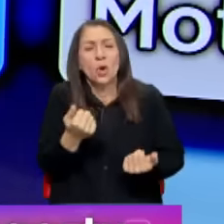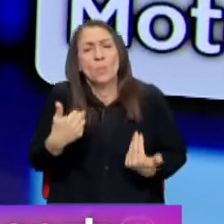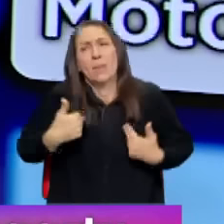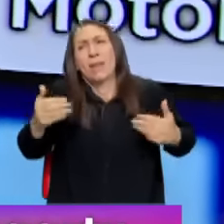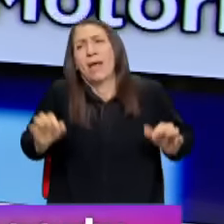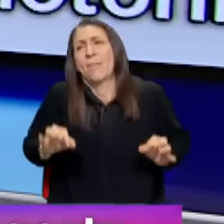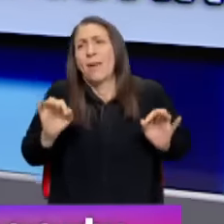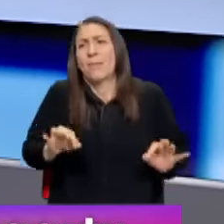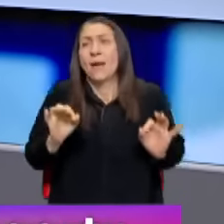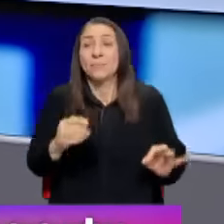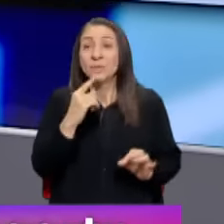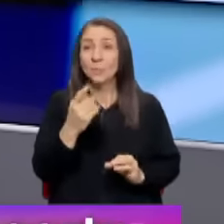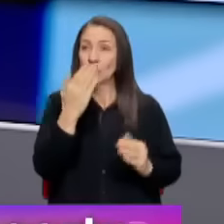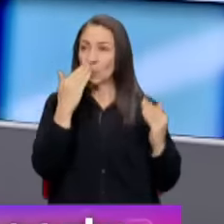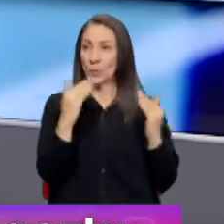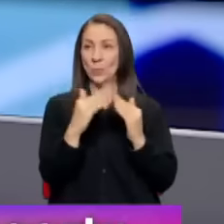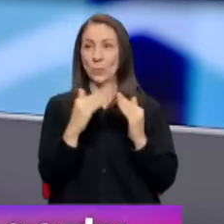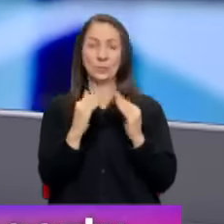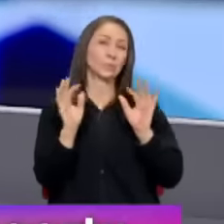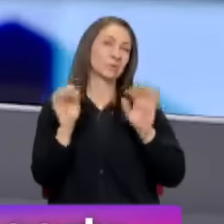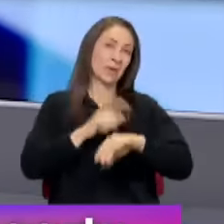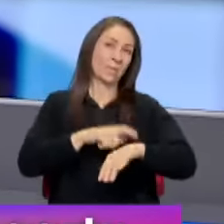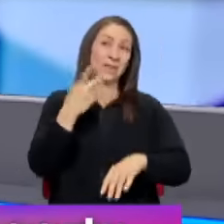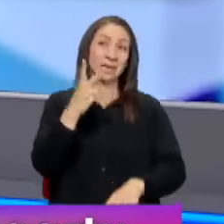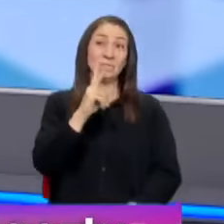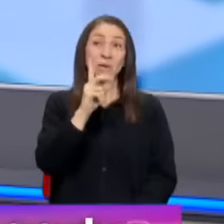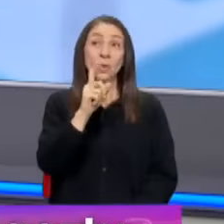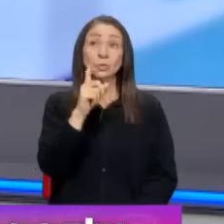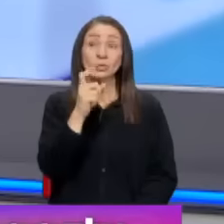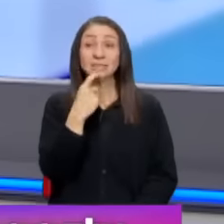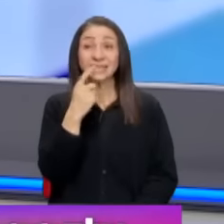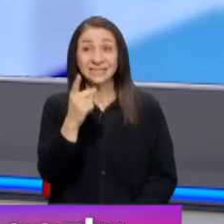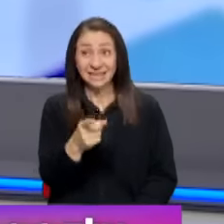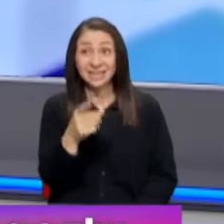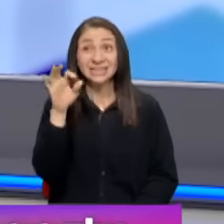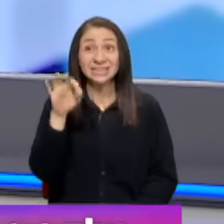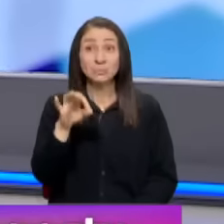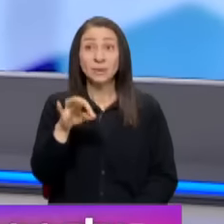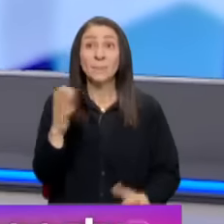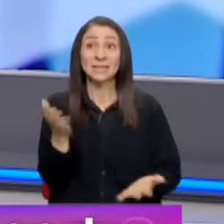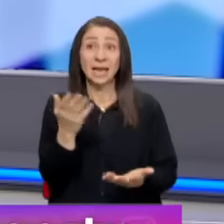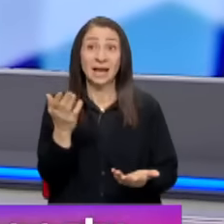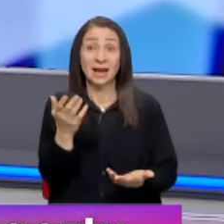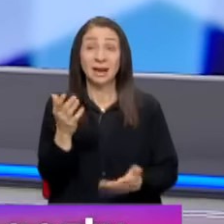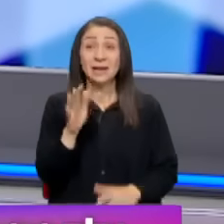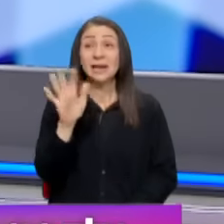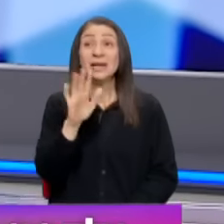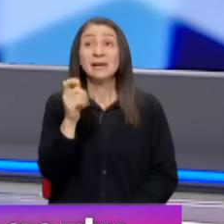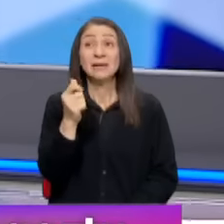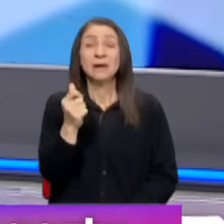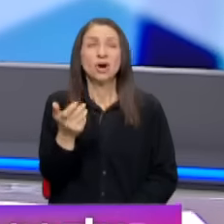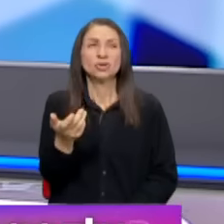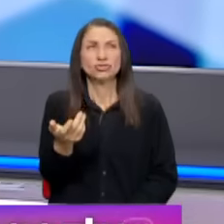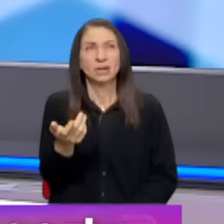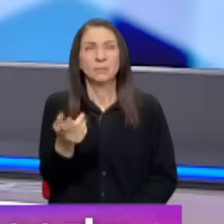hep diyenler için makul zamanlardı 2029 senesi. Şimdi mesela 50 liraya